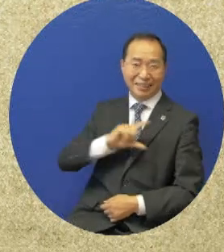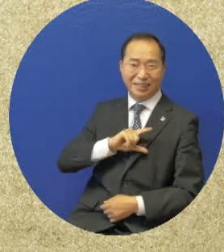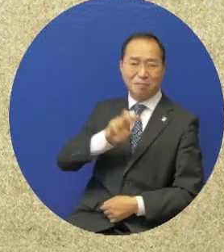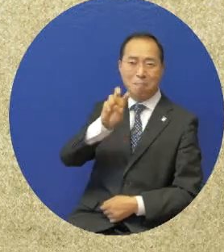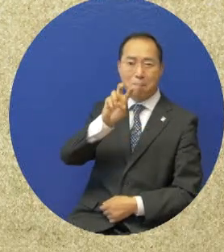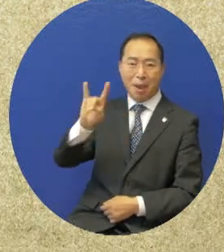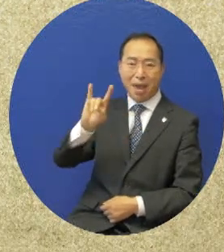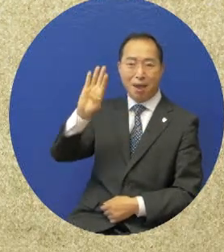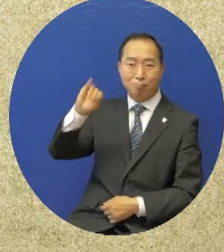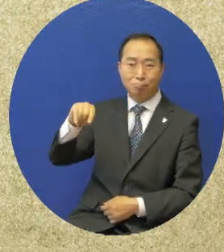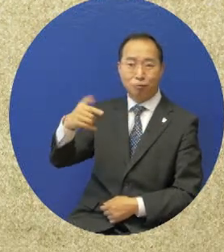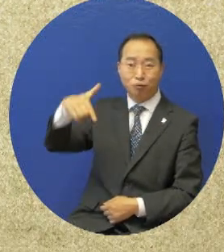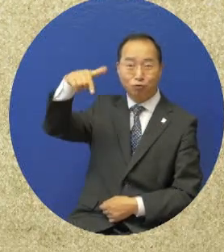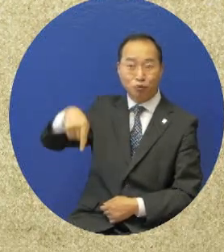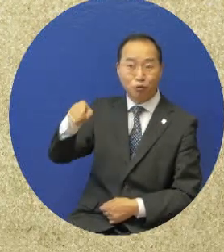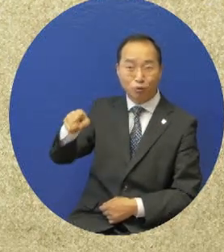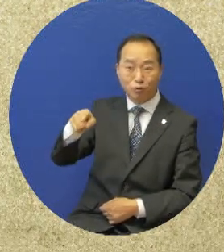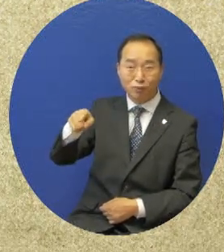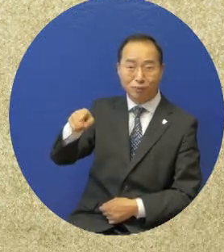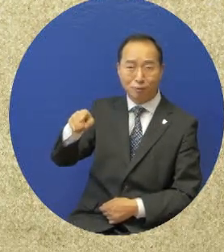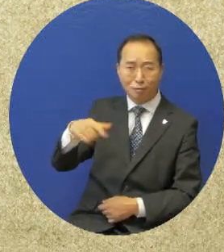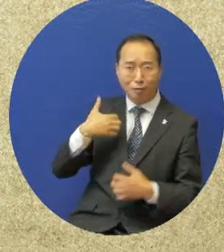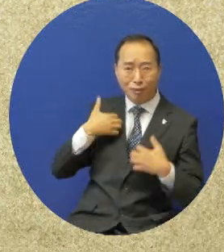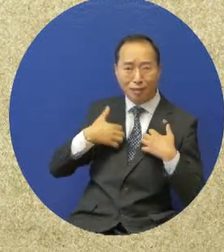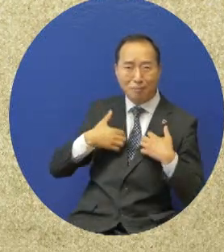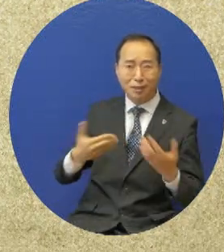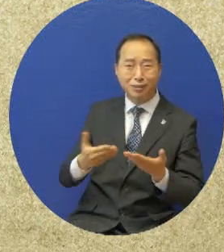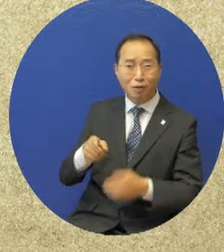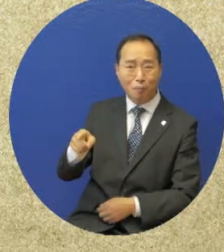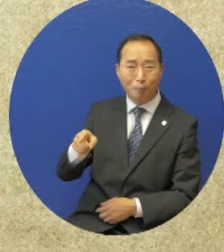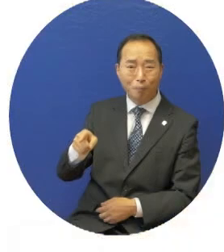속칭 수모라고 한다.